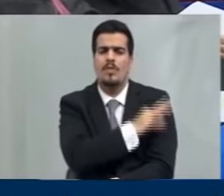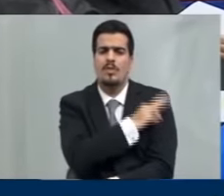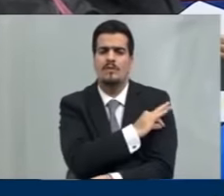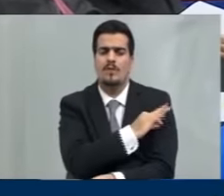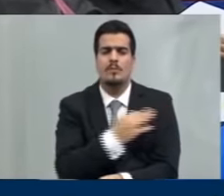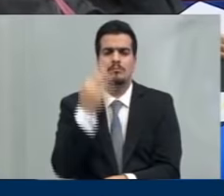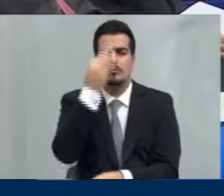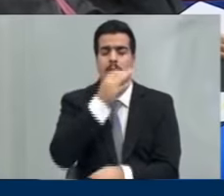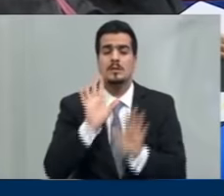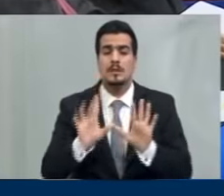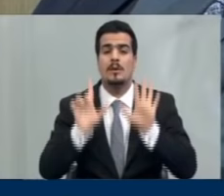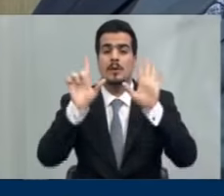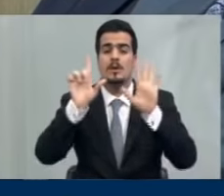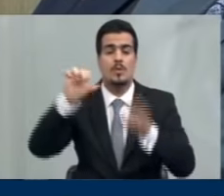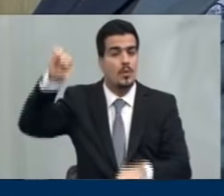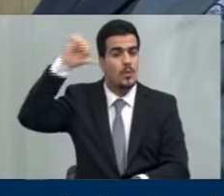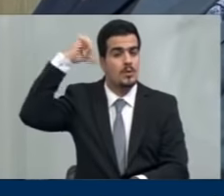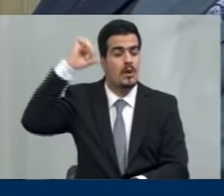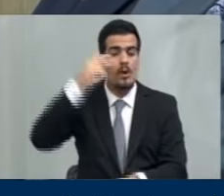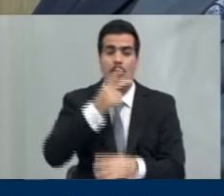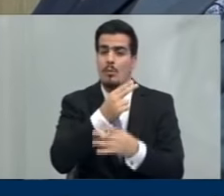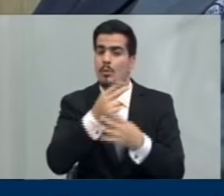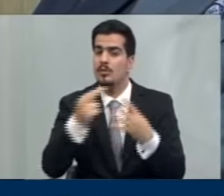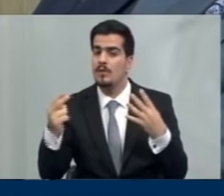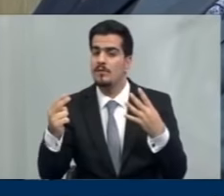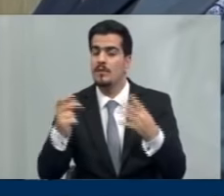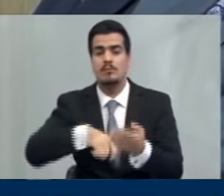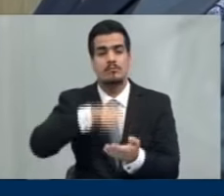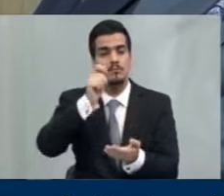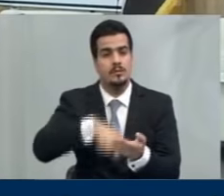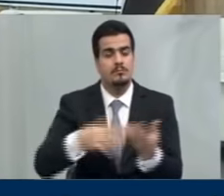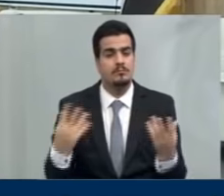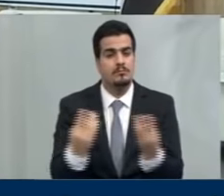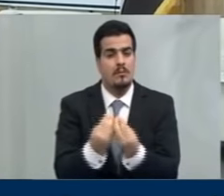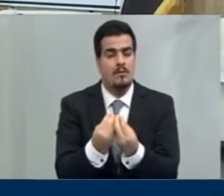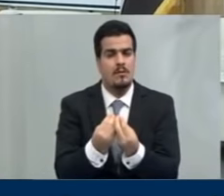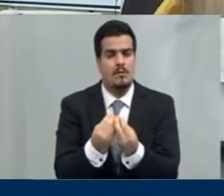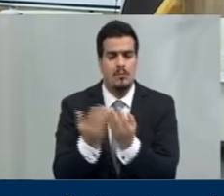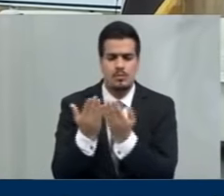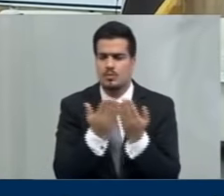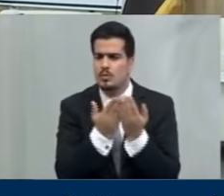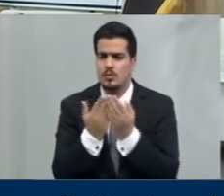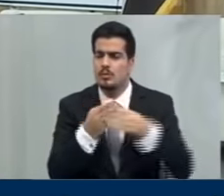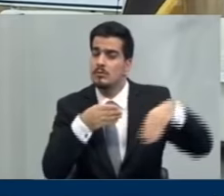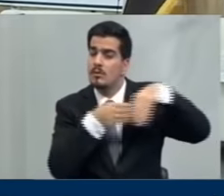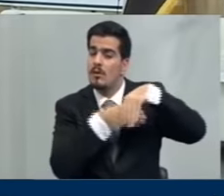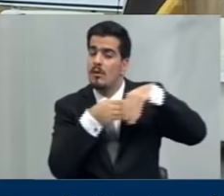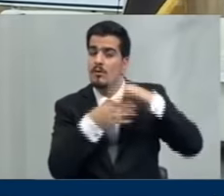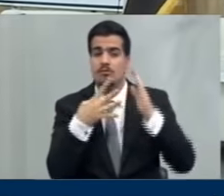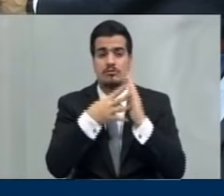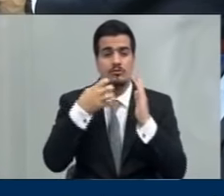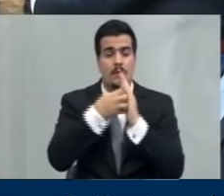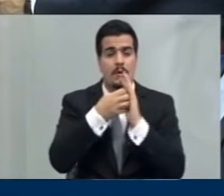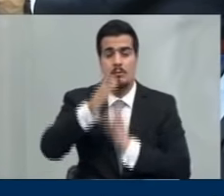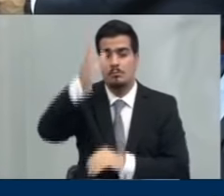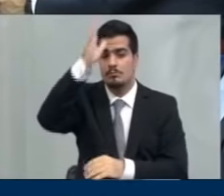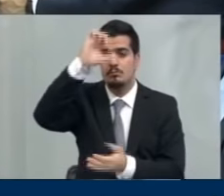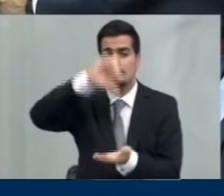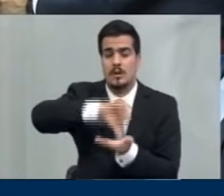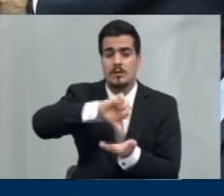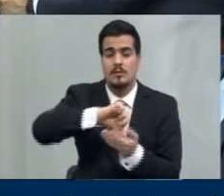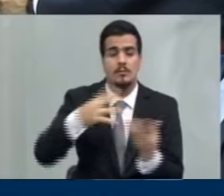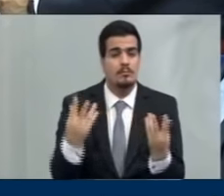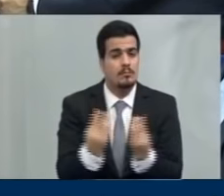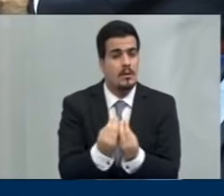17 وزارة ومؤسسة رسمية عراقية يدرسون داخل جامعتي بغداد والنهرين